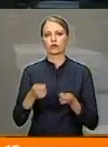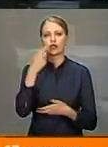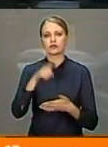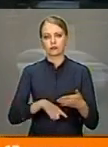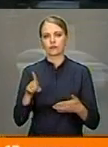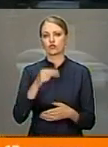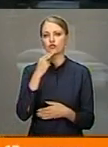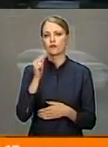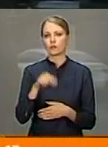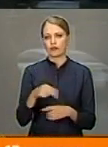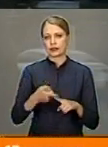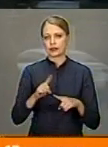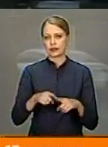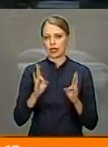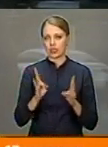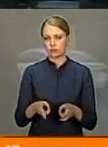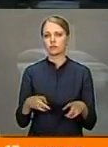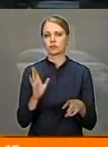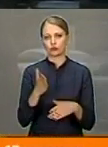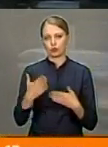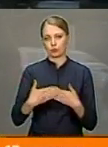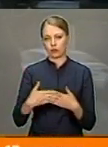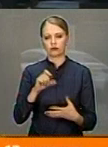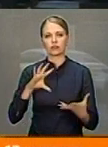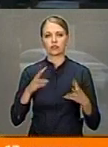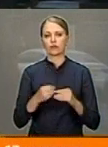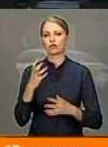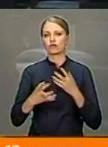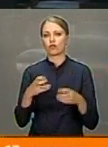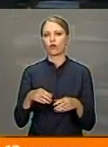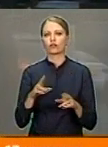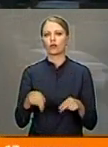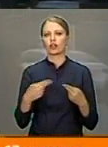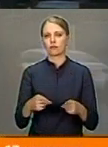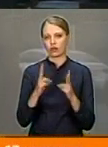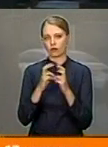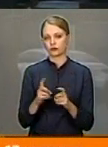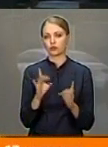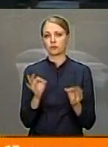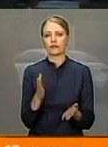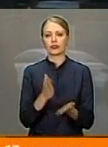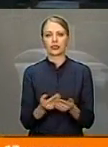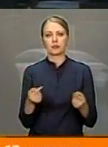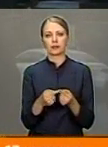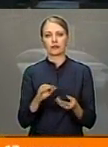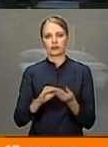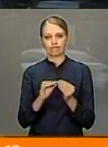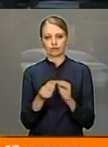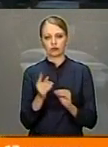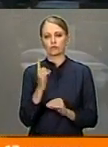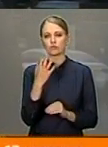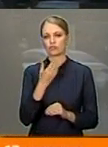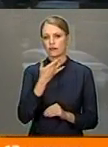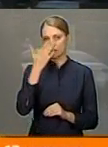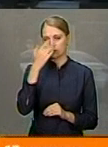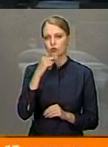що винуватців цієї катастрофи таки покарають за результатами міжнародного кримінального розслідування. Щоправда, є певні труднощі, адже ще